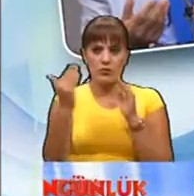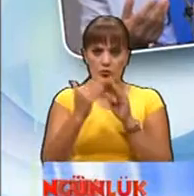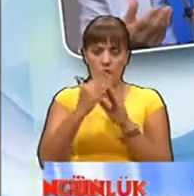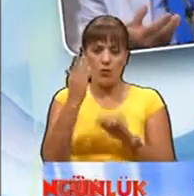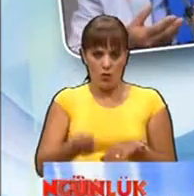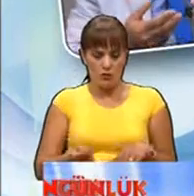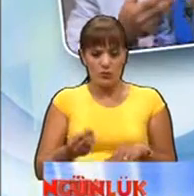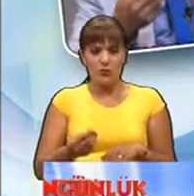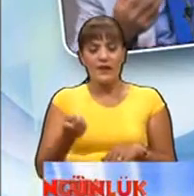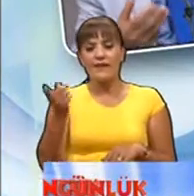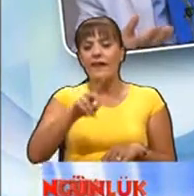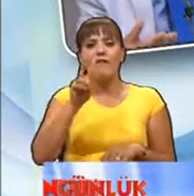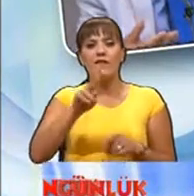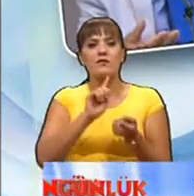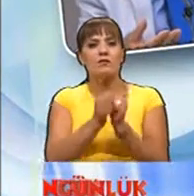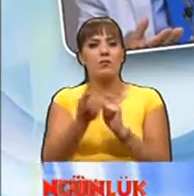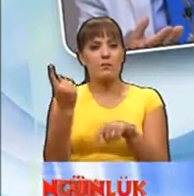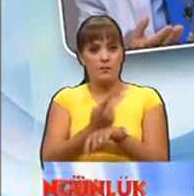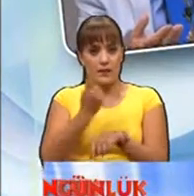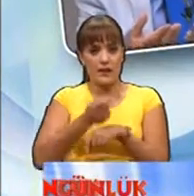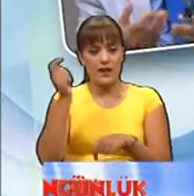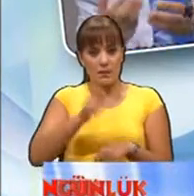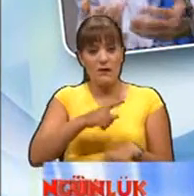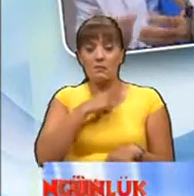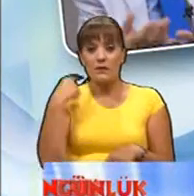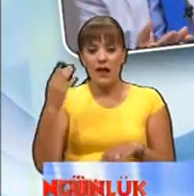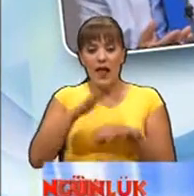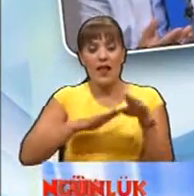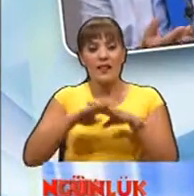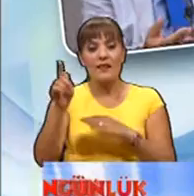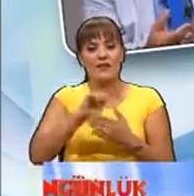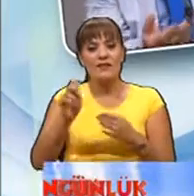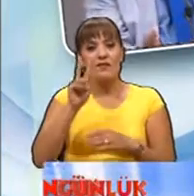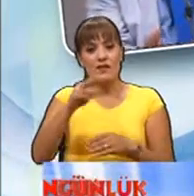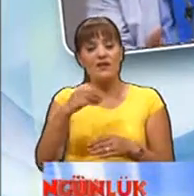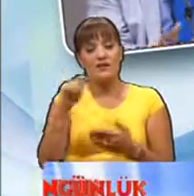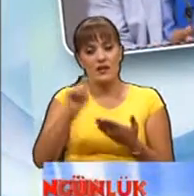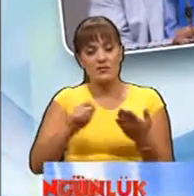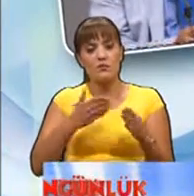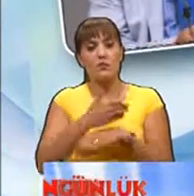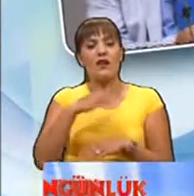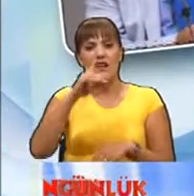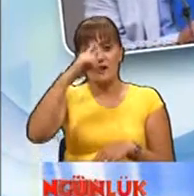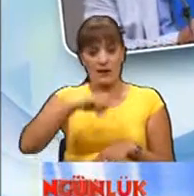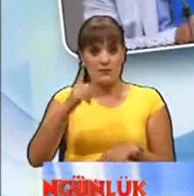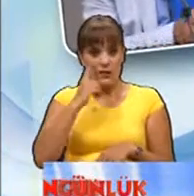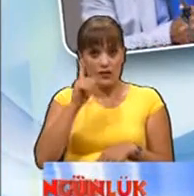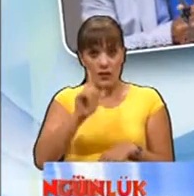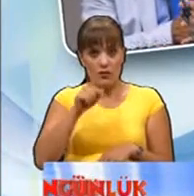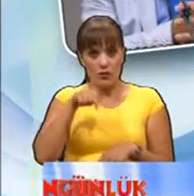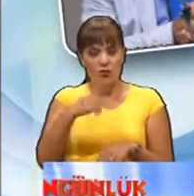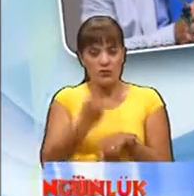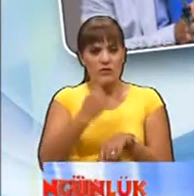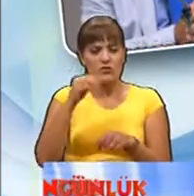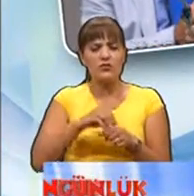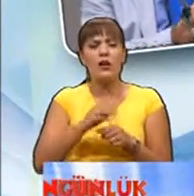huzurunda diğer vasiyet türlerinden birini yapması imkansız, el yazısı vasiyeti yazması mümkün resmi değil. Resmi tanık gerekiyor mu böyle bir şey için?